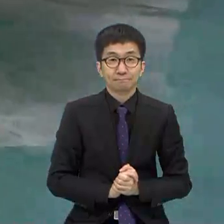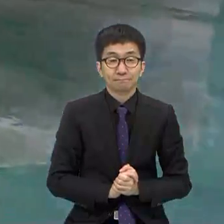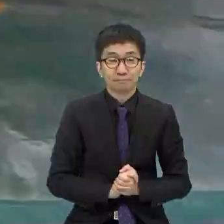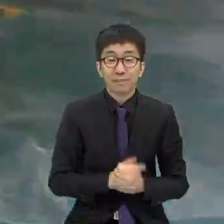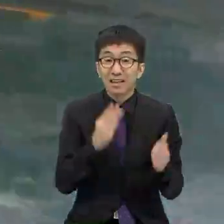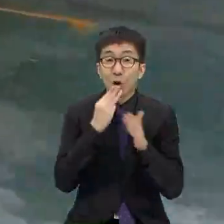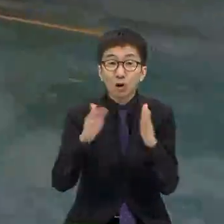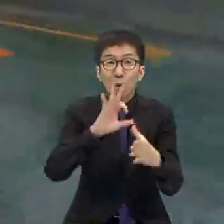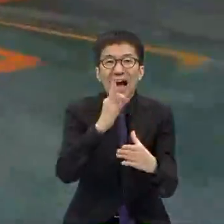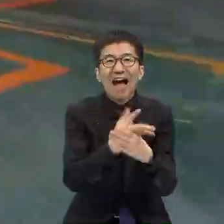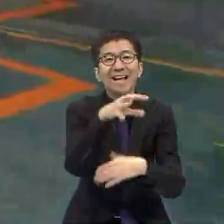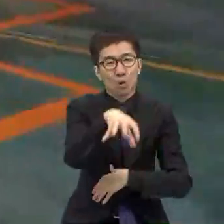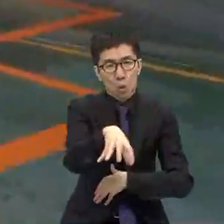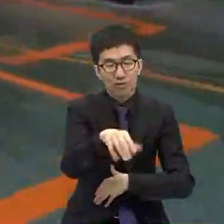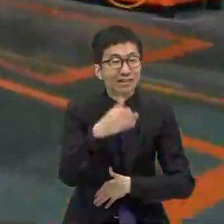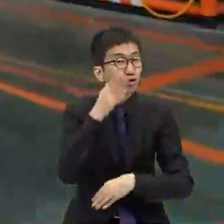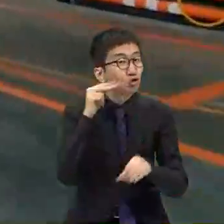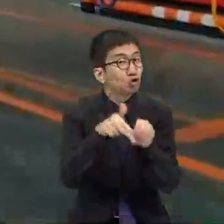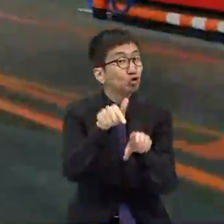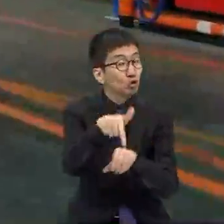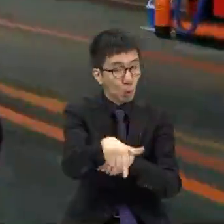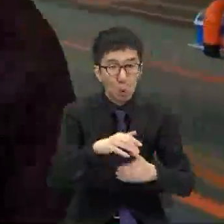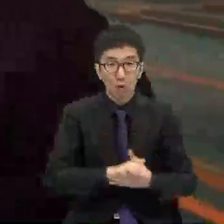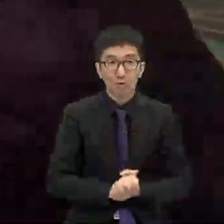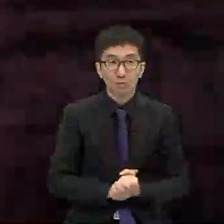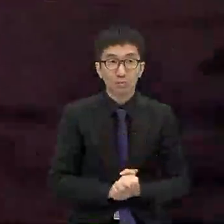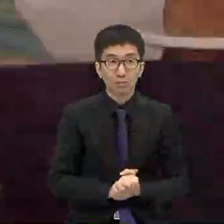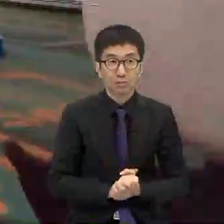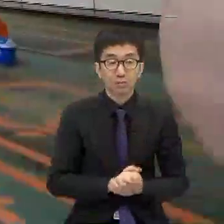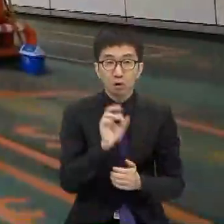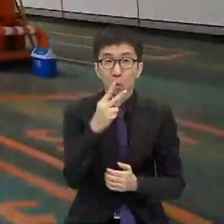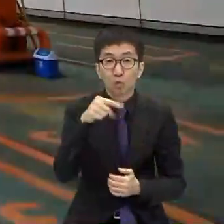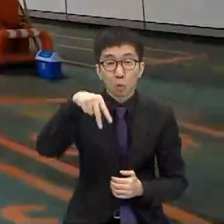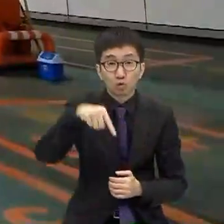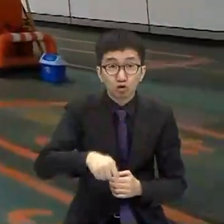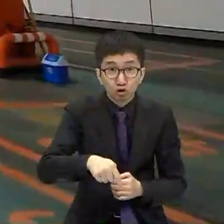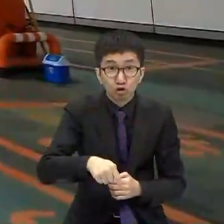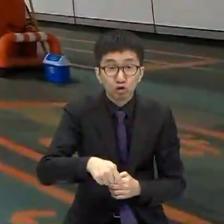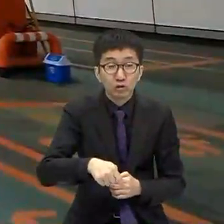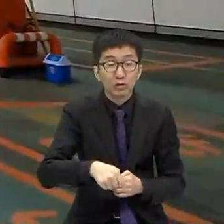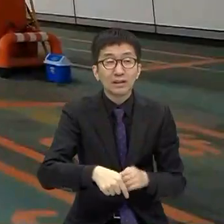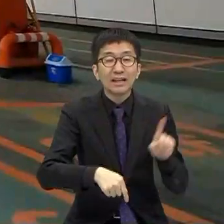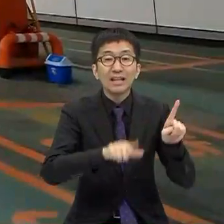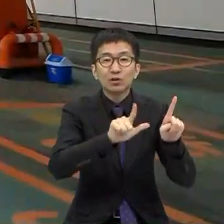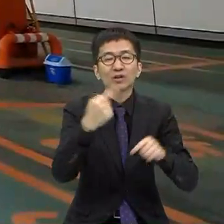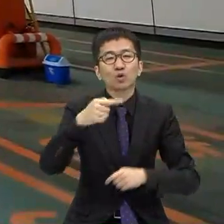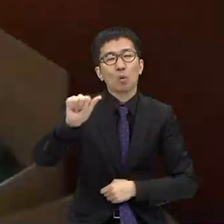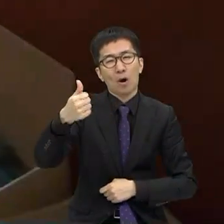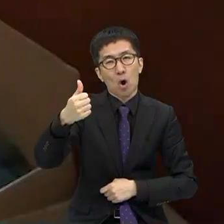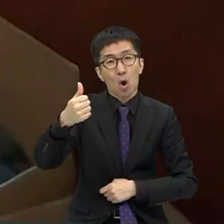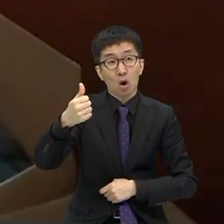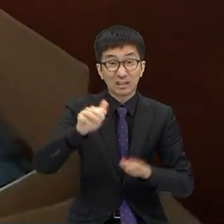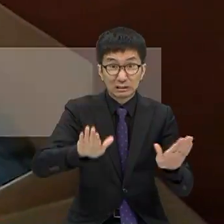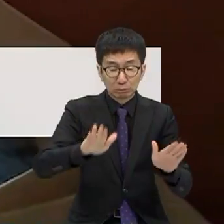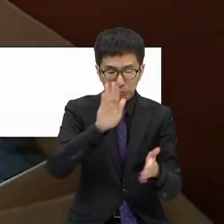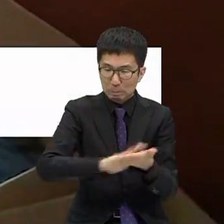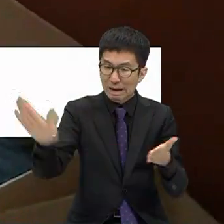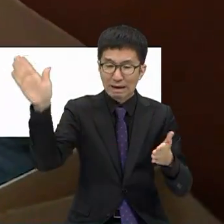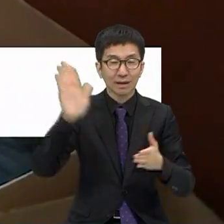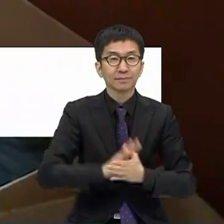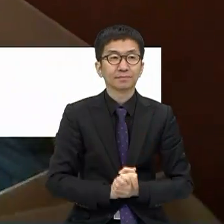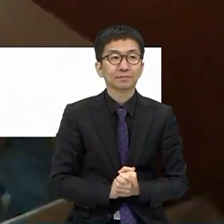경기도 안양의 한 주유소. 요소수를 리터당 1,500원에 팔았는데 모두 품절됐습니다. 싸놓고